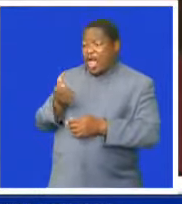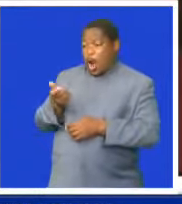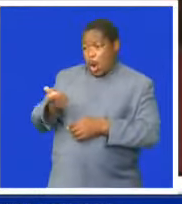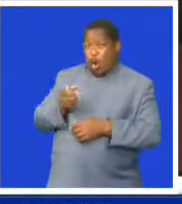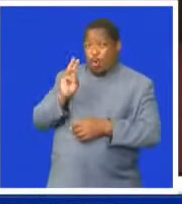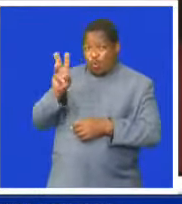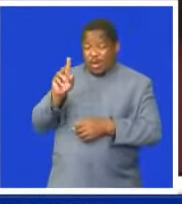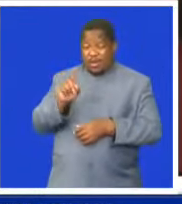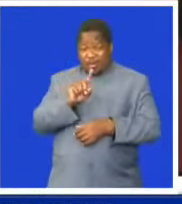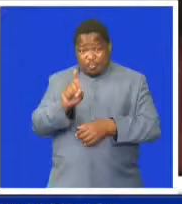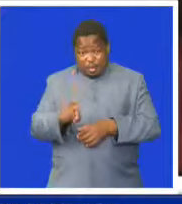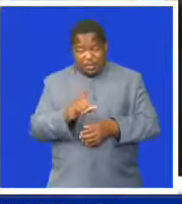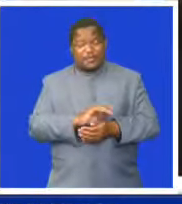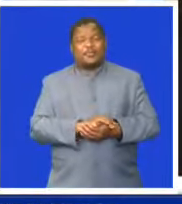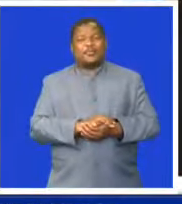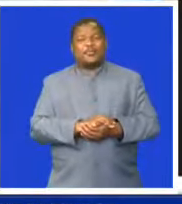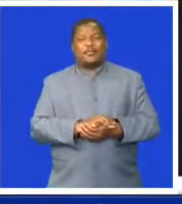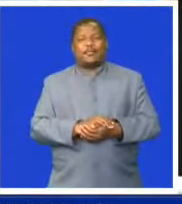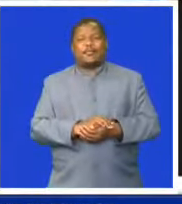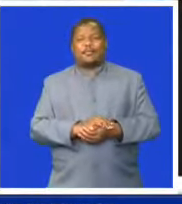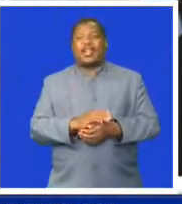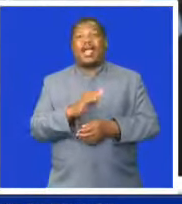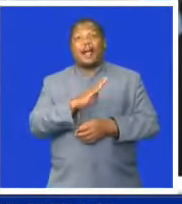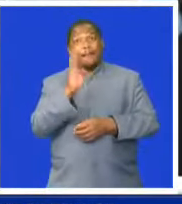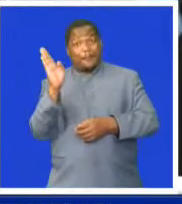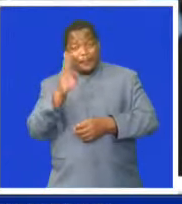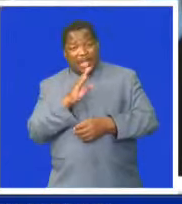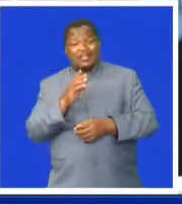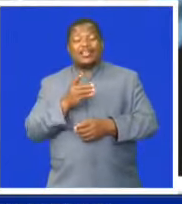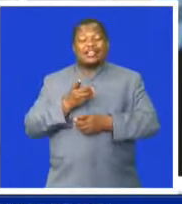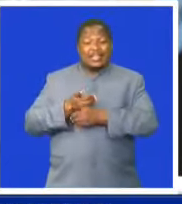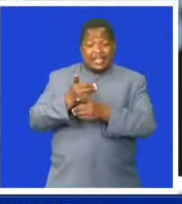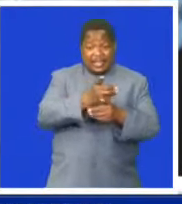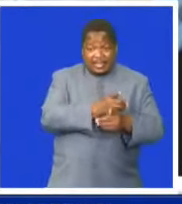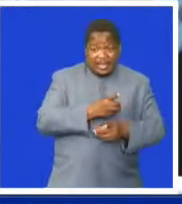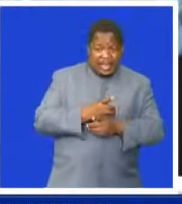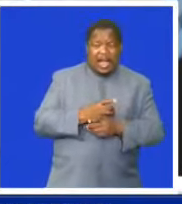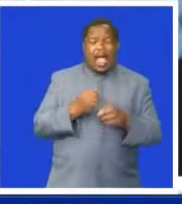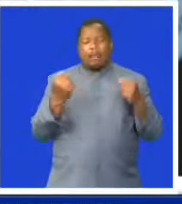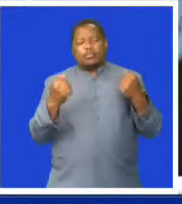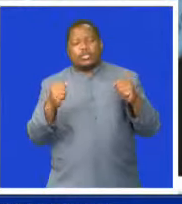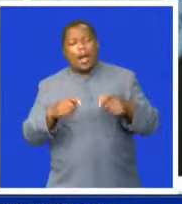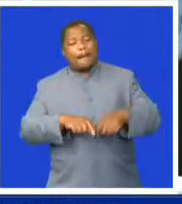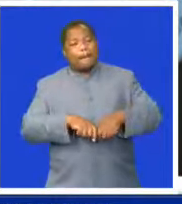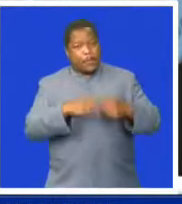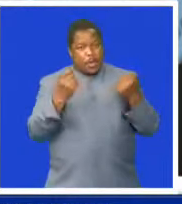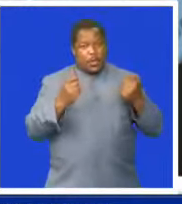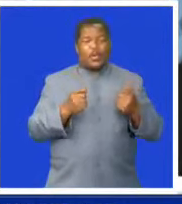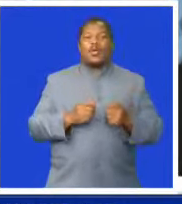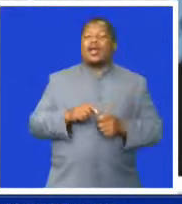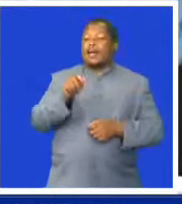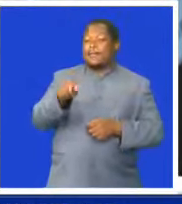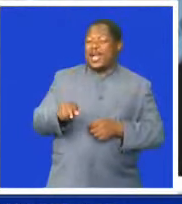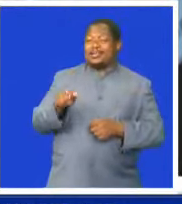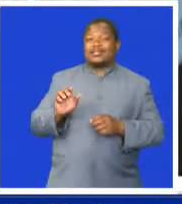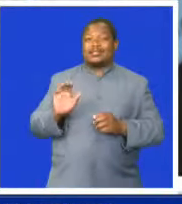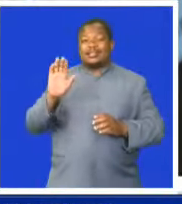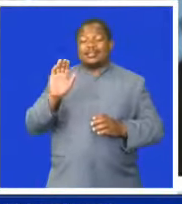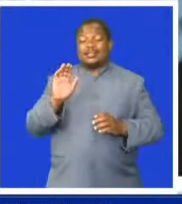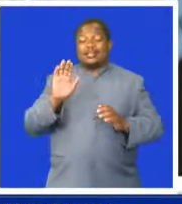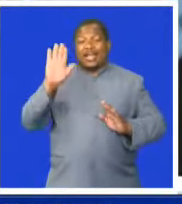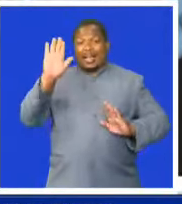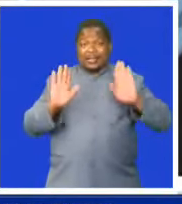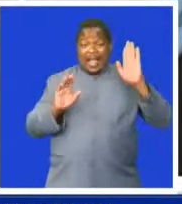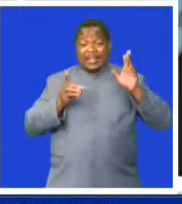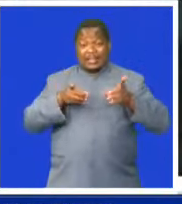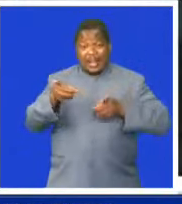wetenkulumo Petros Mavimbela kuchise indlu imizuzwana yase yachubeka sekulungile ayikhulumisa nalamanye